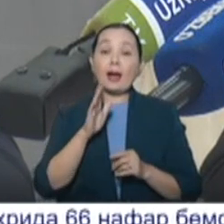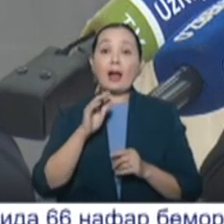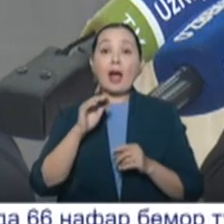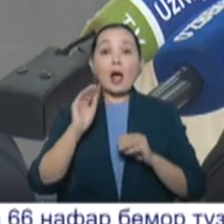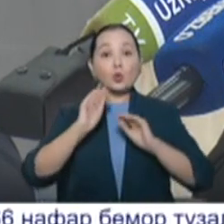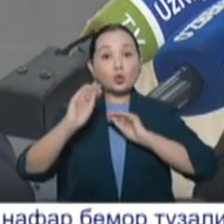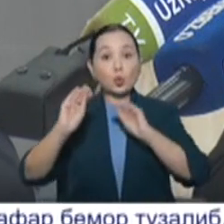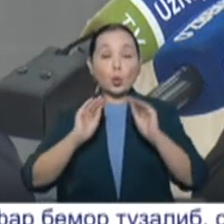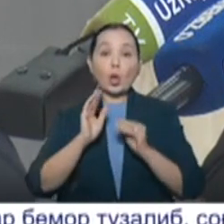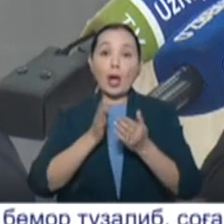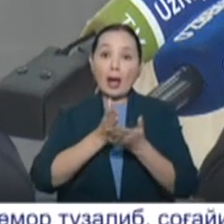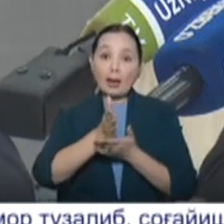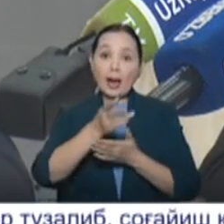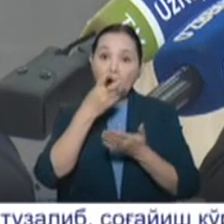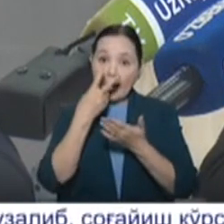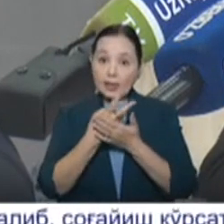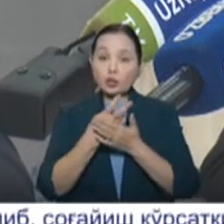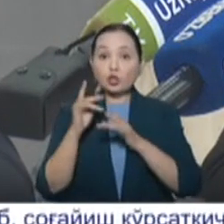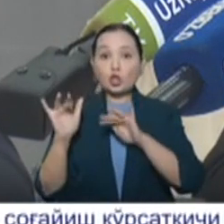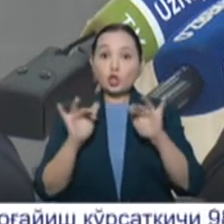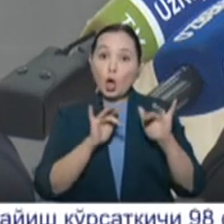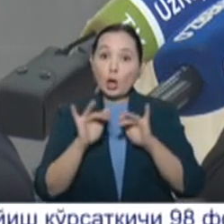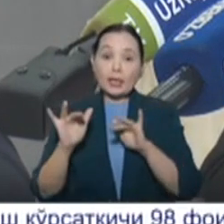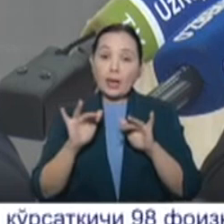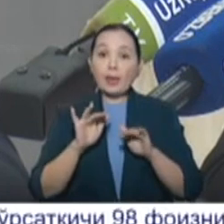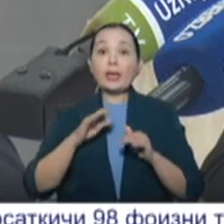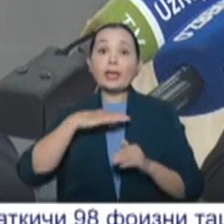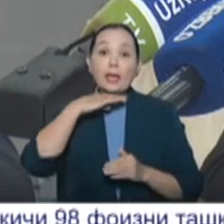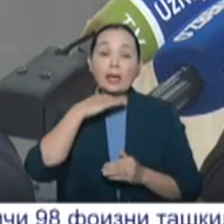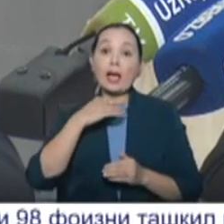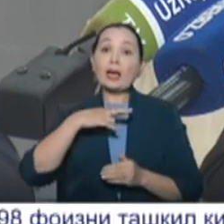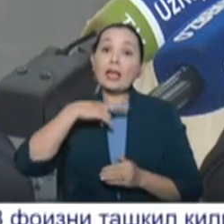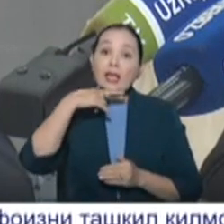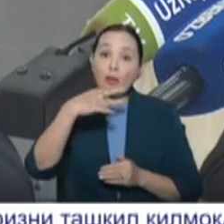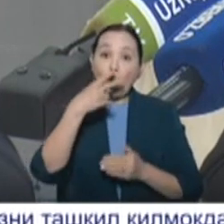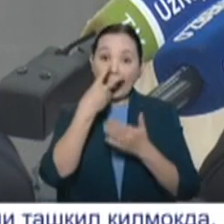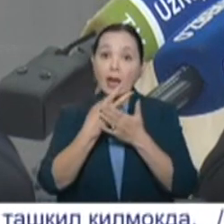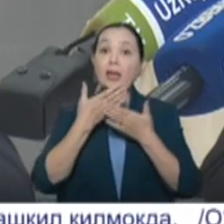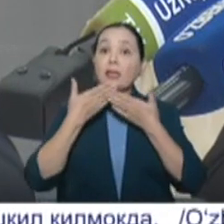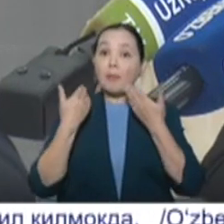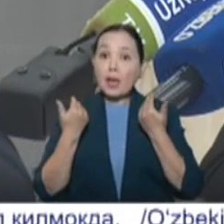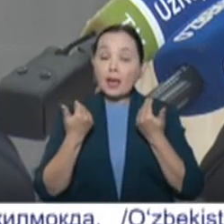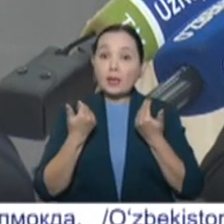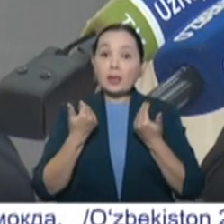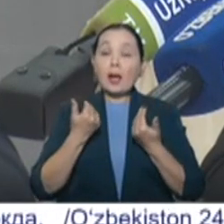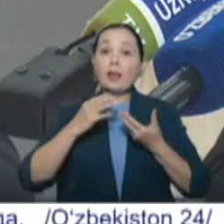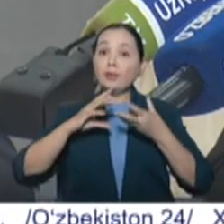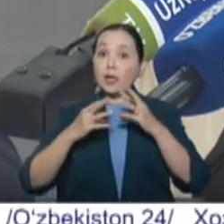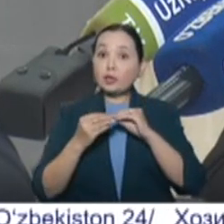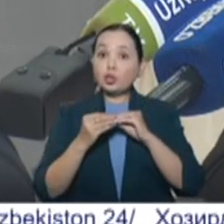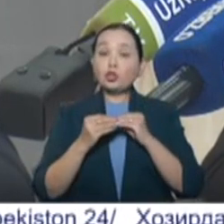asbob-uskunalar o'rnatishga qaratilgan chora-tadbirlarda yetarli e'tibor qaratilmaganligi